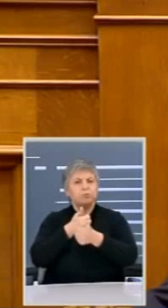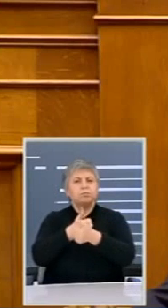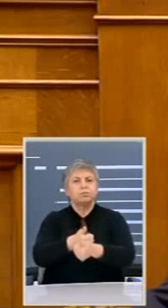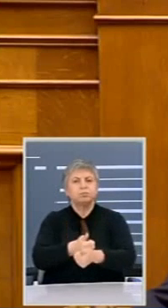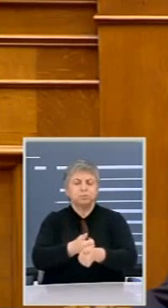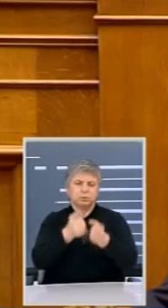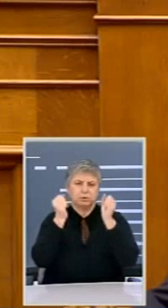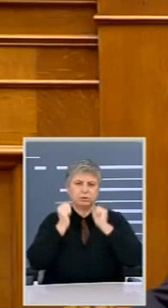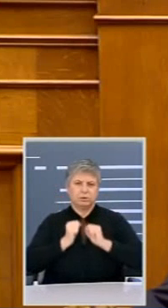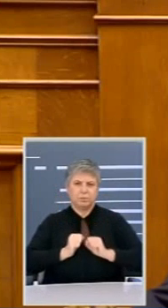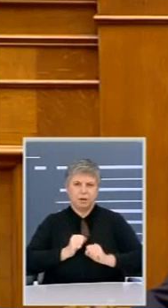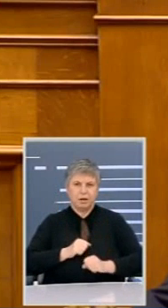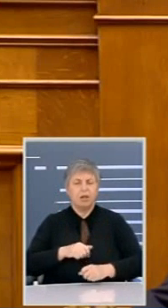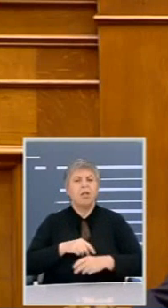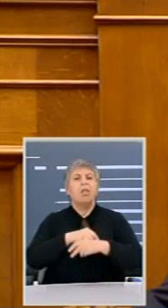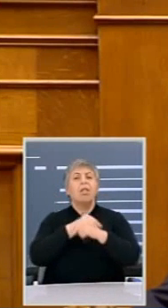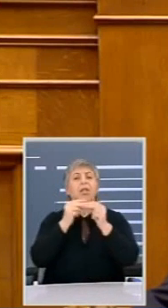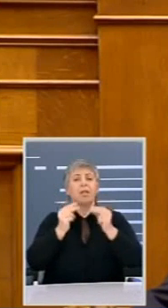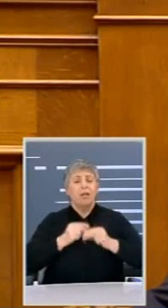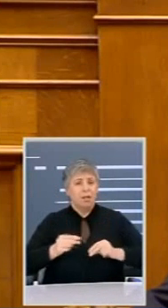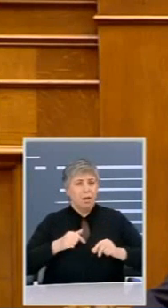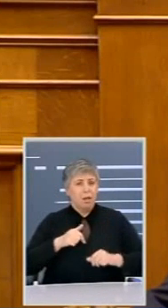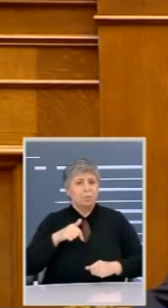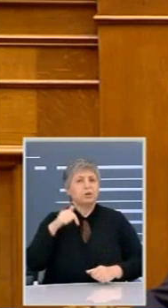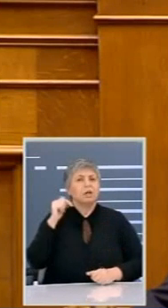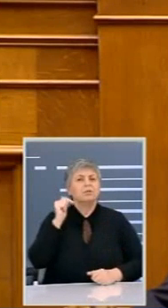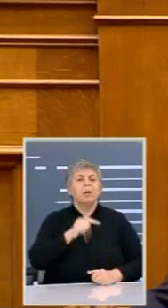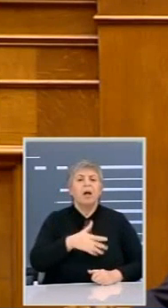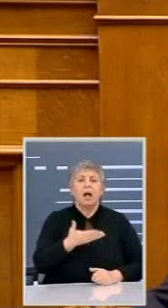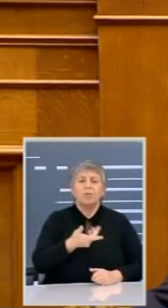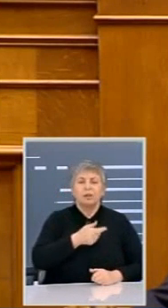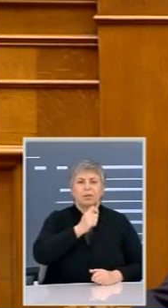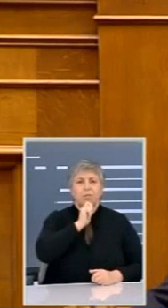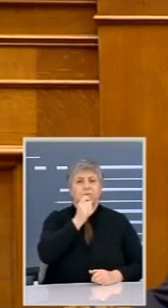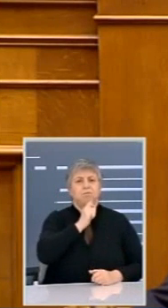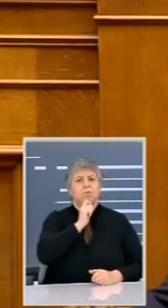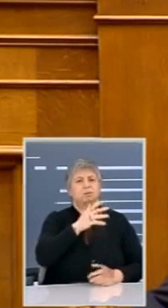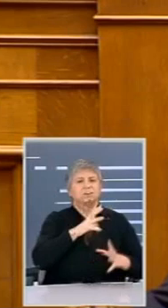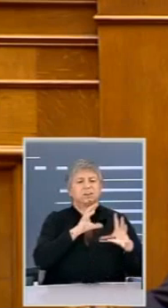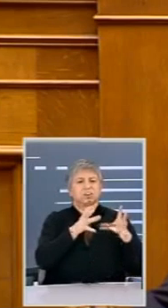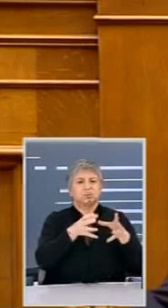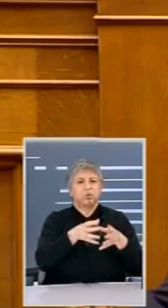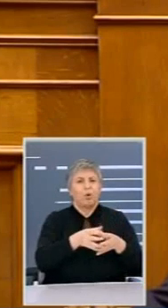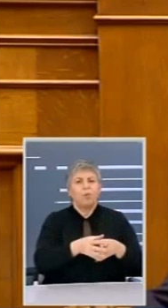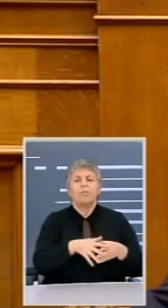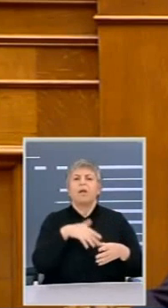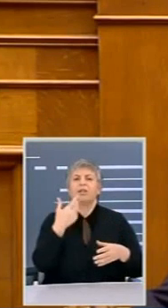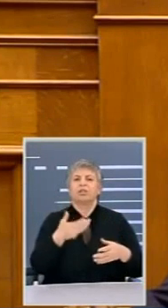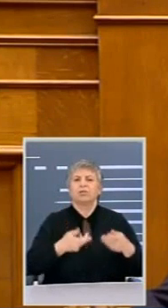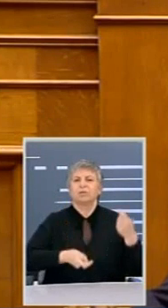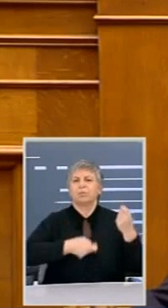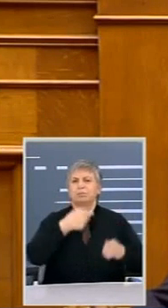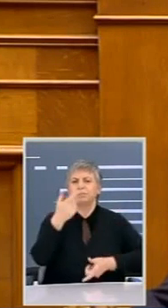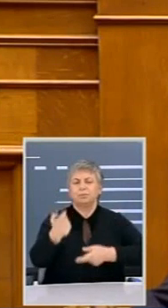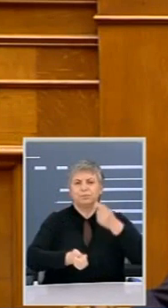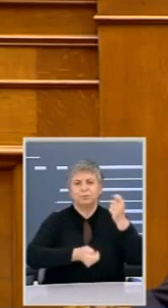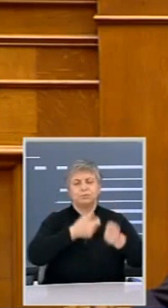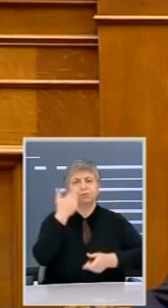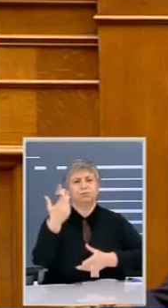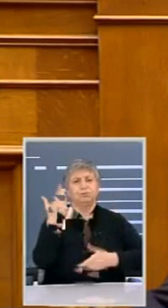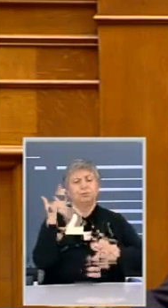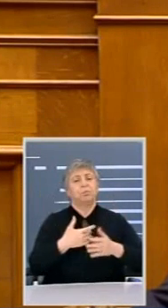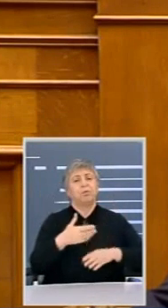εκείνων που ασκούσαν τις πολιτικές αυτές και τα κόμματα έκαναν πολυτελείς προεκλογικές εκστρατείες με